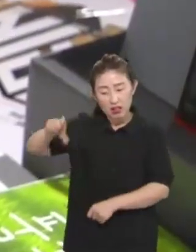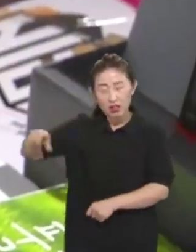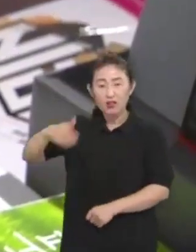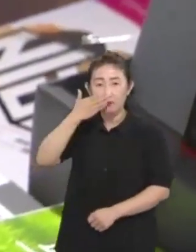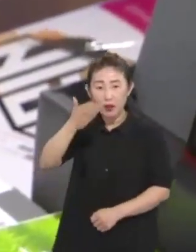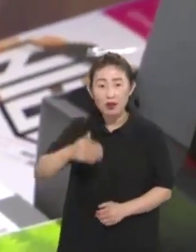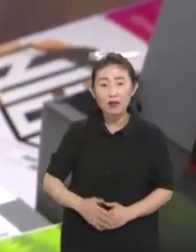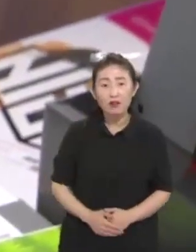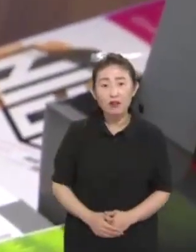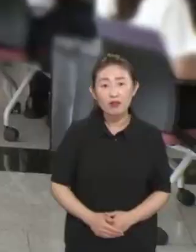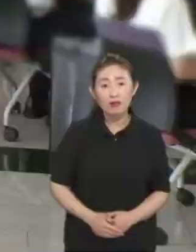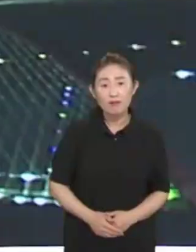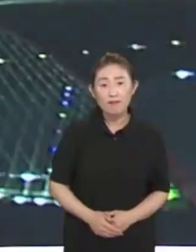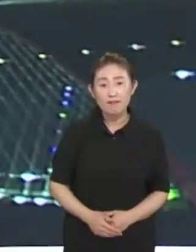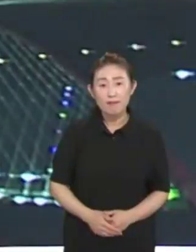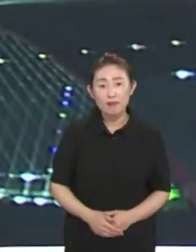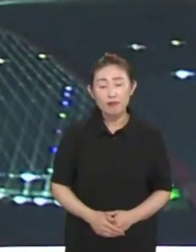있습니다.